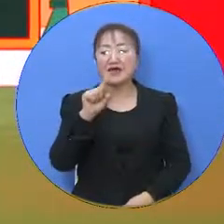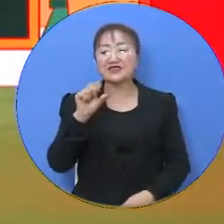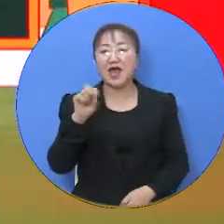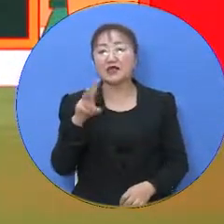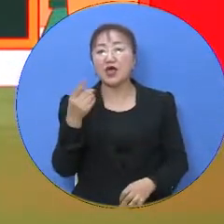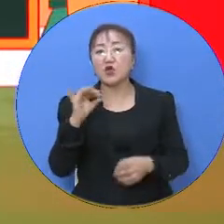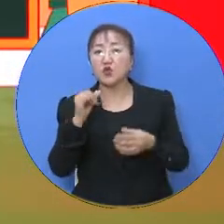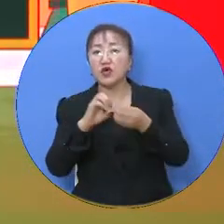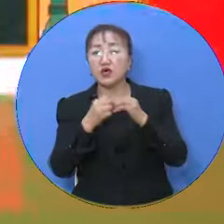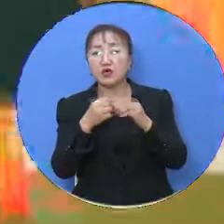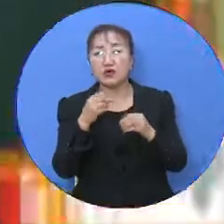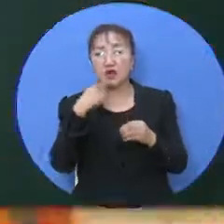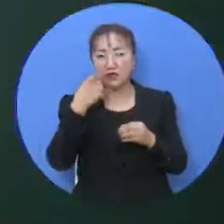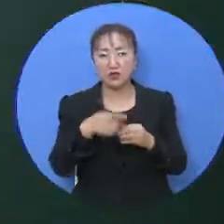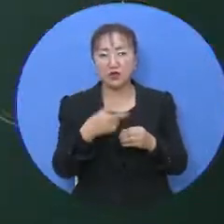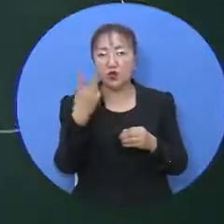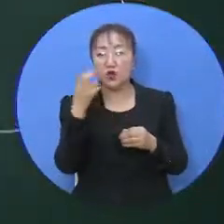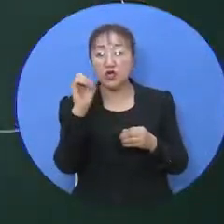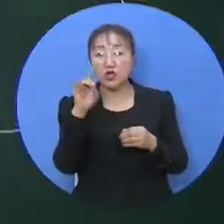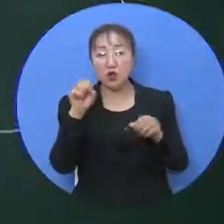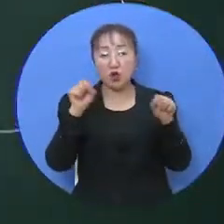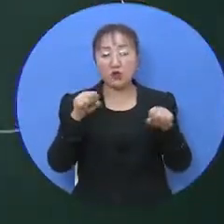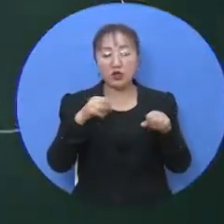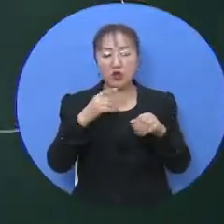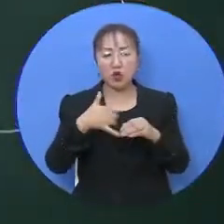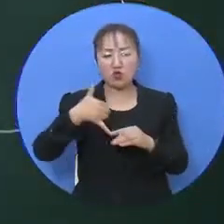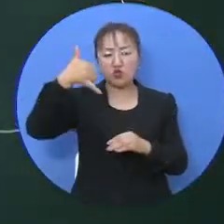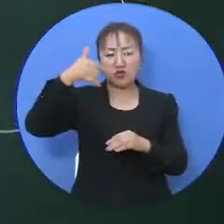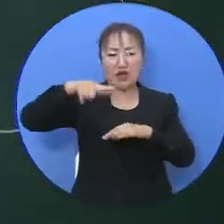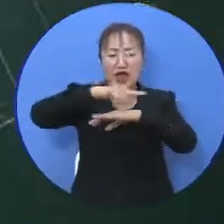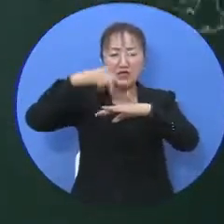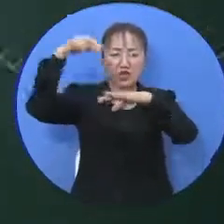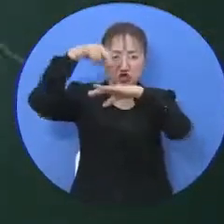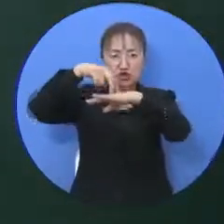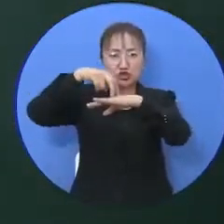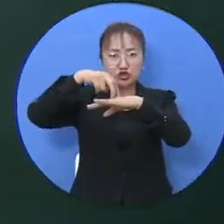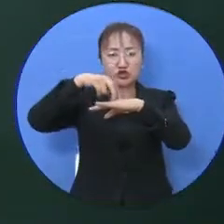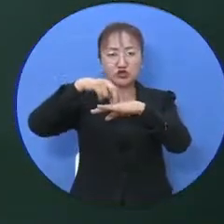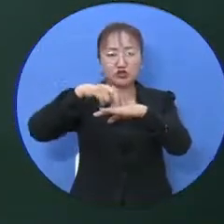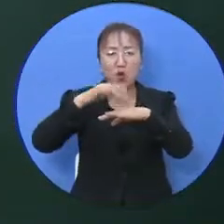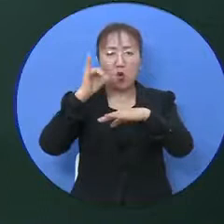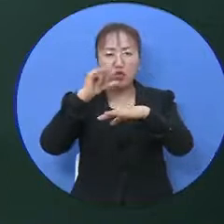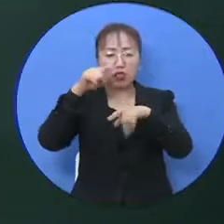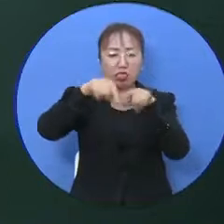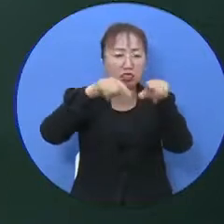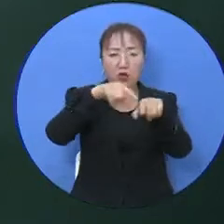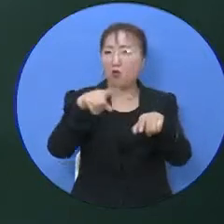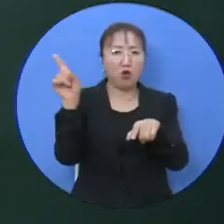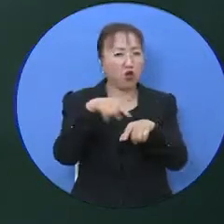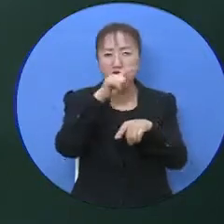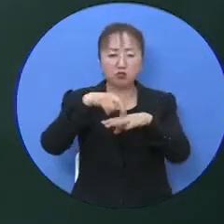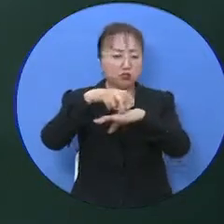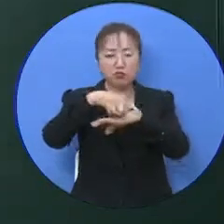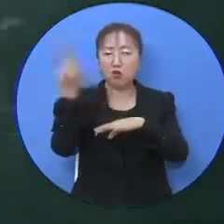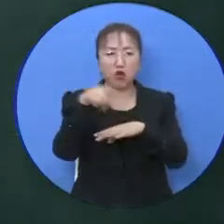өгөө. Хэрэг үер болвол өндөрлөг газар нэн даруй оч. Үерийн усыг гаталж болохгүй шүү. Заавал